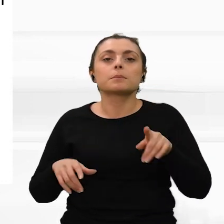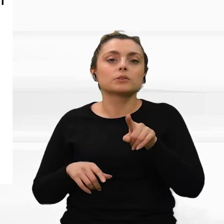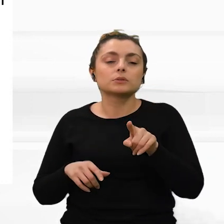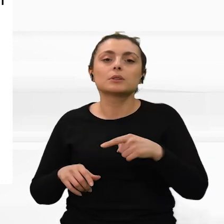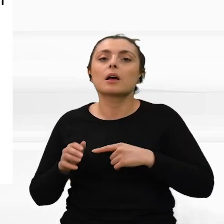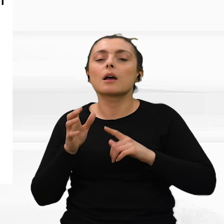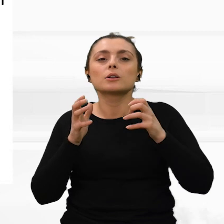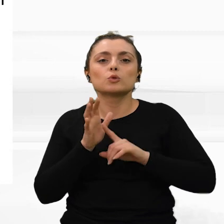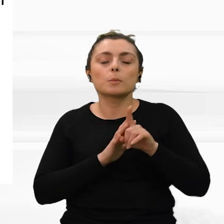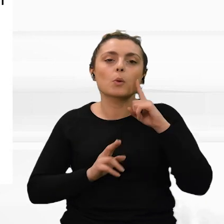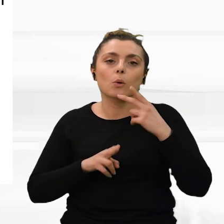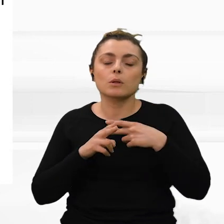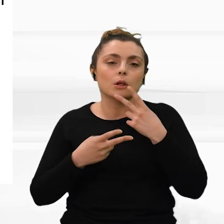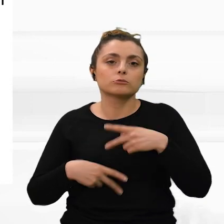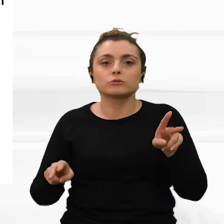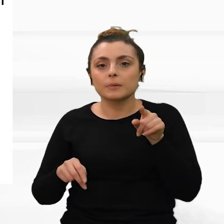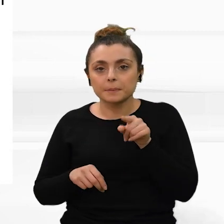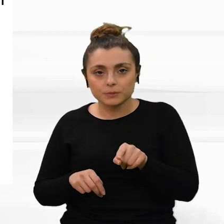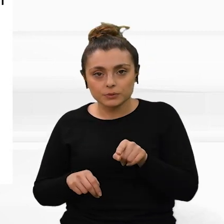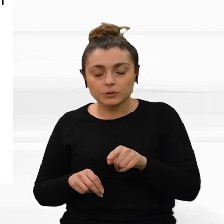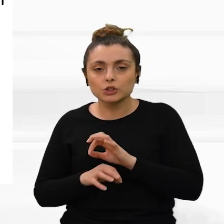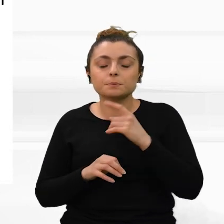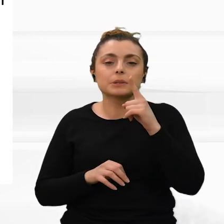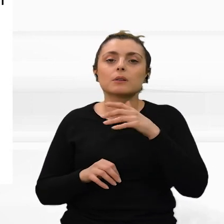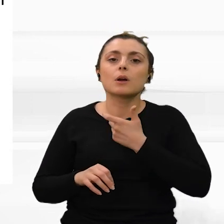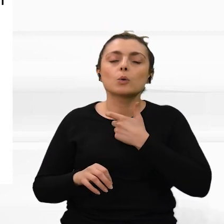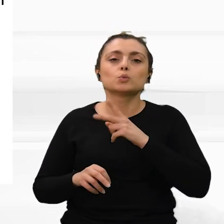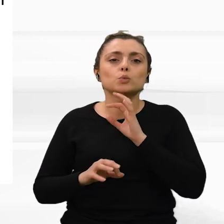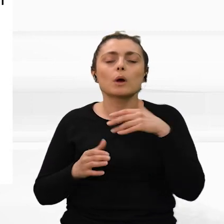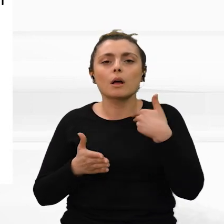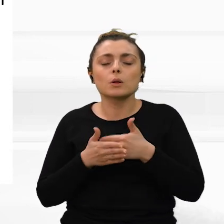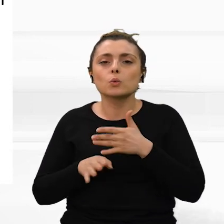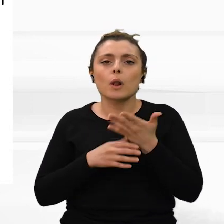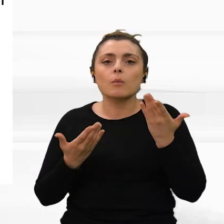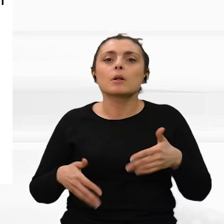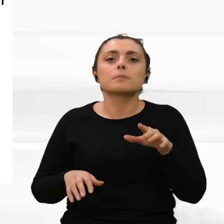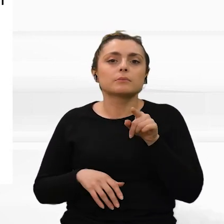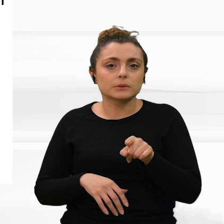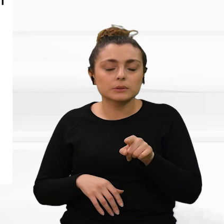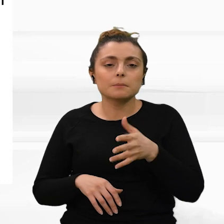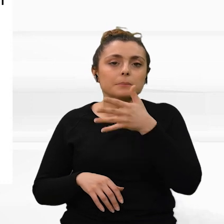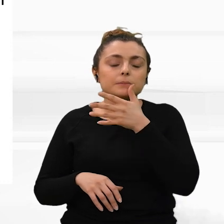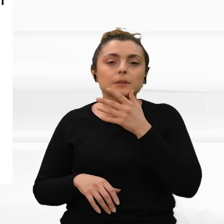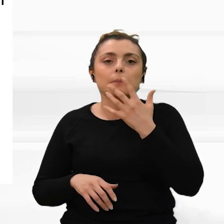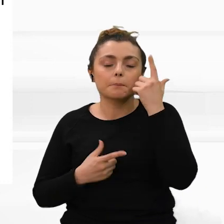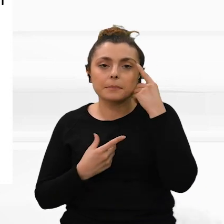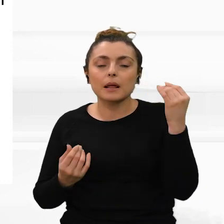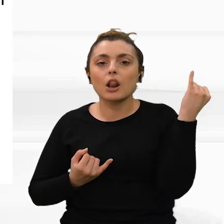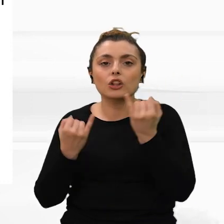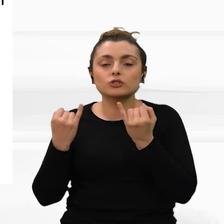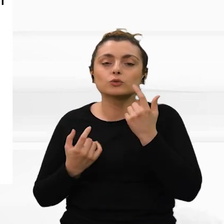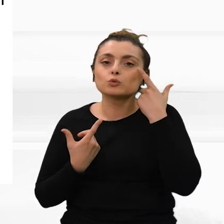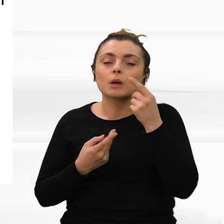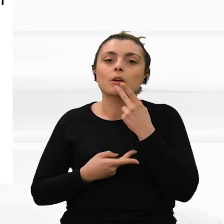edilemeyeceği astronomiden örneklerle açıklanmıştır hiçbir kanun sonsuza kadar doğru kabul edilemez bilimsel bilgi